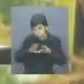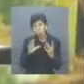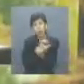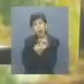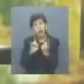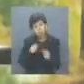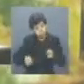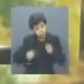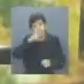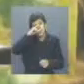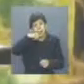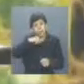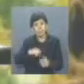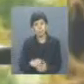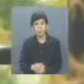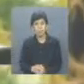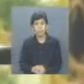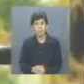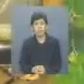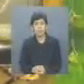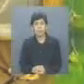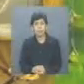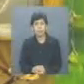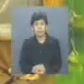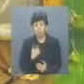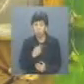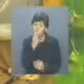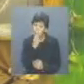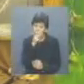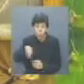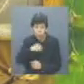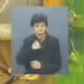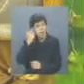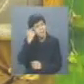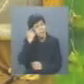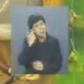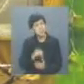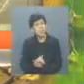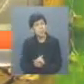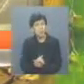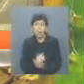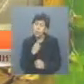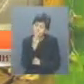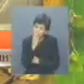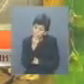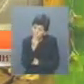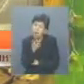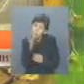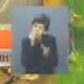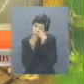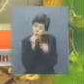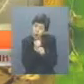ทย สำหรับผู้ชมนะคะคิดว่าจะได้ได้ชม